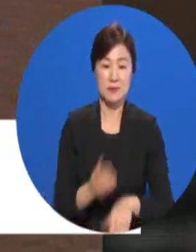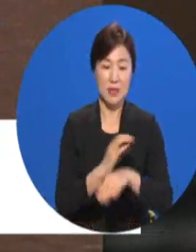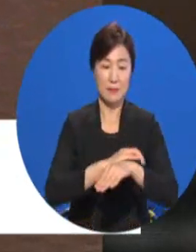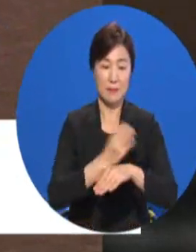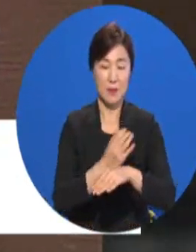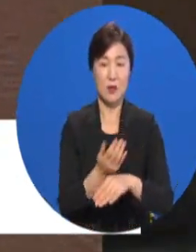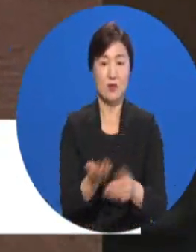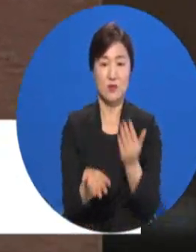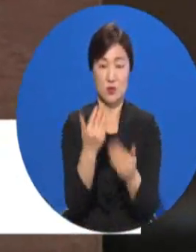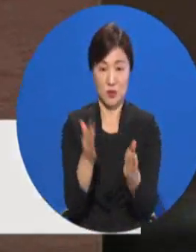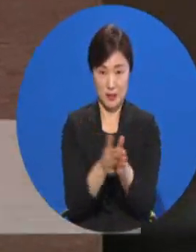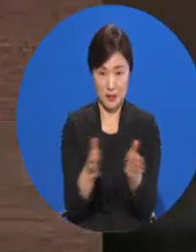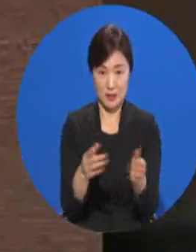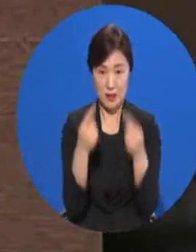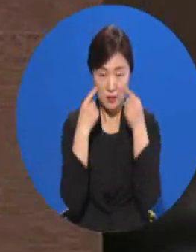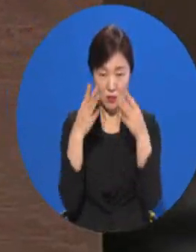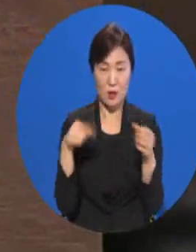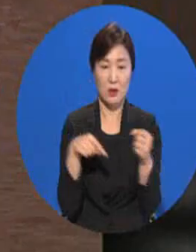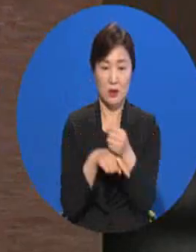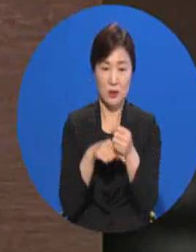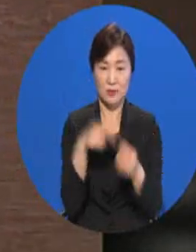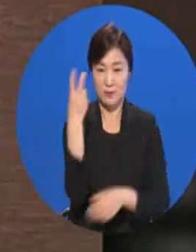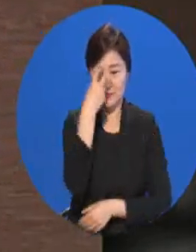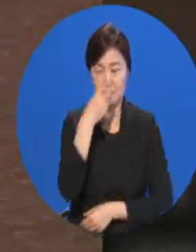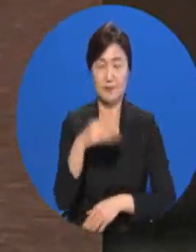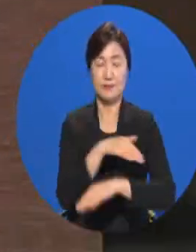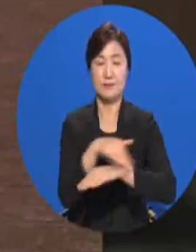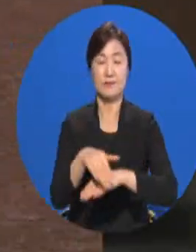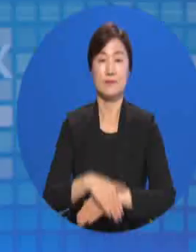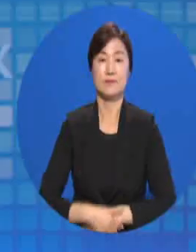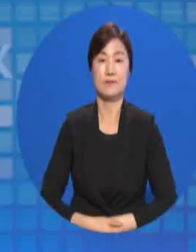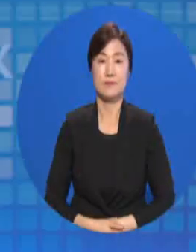시작된 것으로 보고 정확한 화재 원인을 조사하고 있습니다.